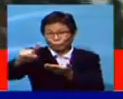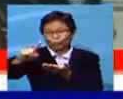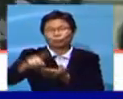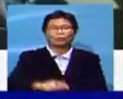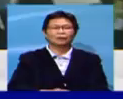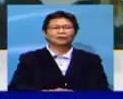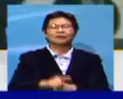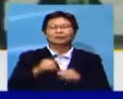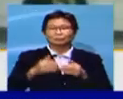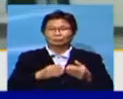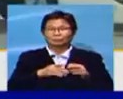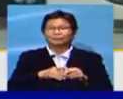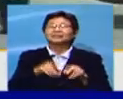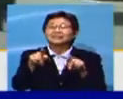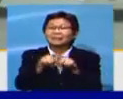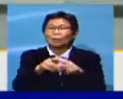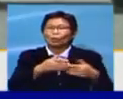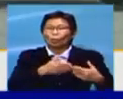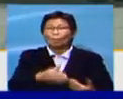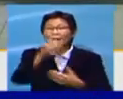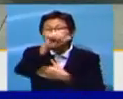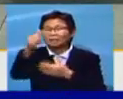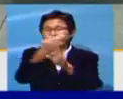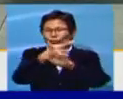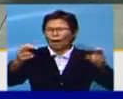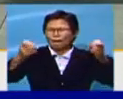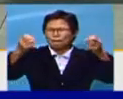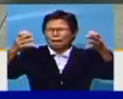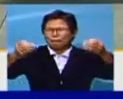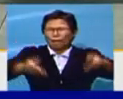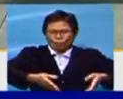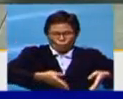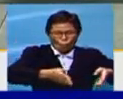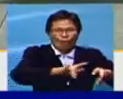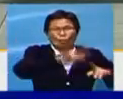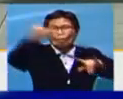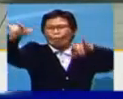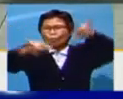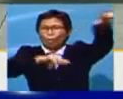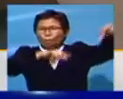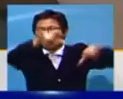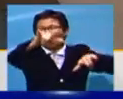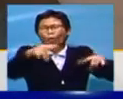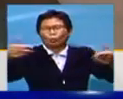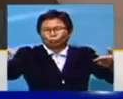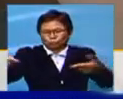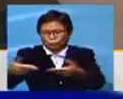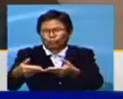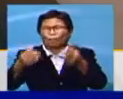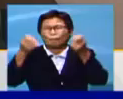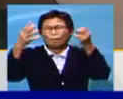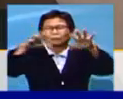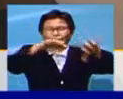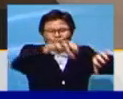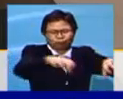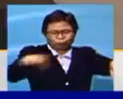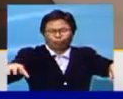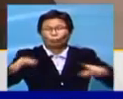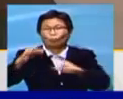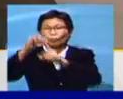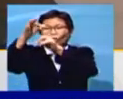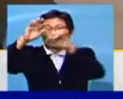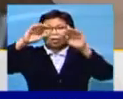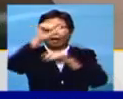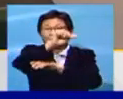sejajar komitmen Air Asia menyediakan lebih banyak laluan dan sambungan kees semua destinasi utama Fokus utama